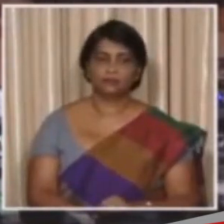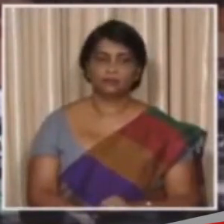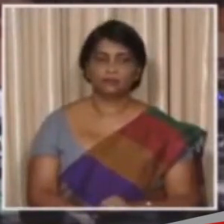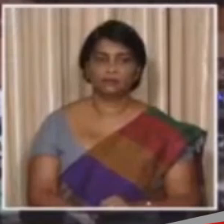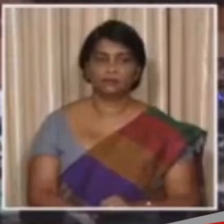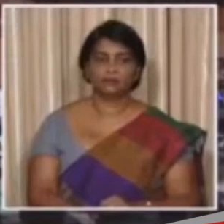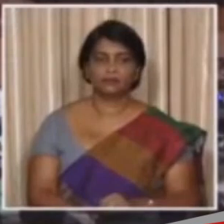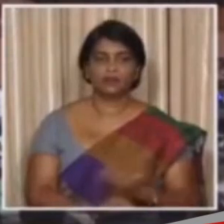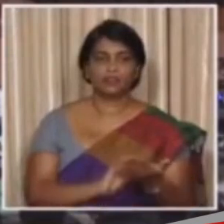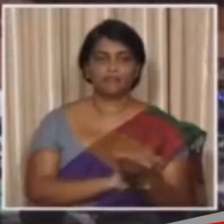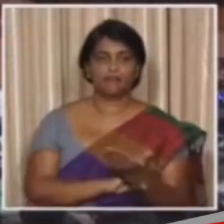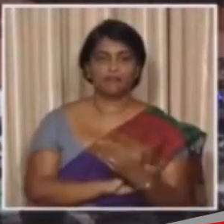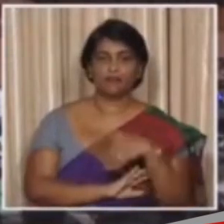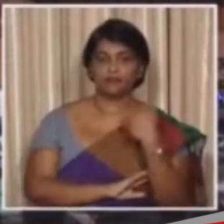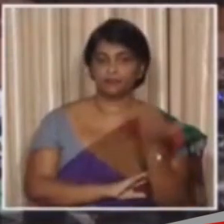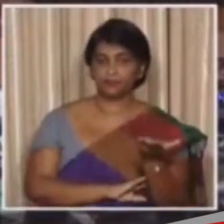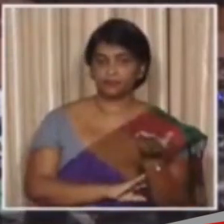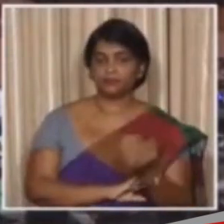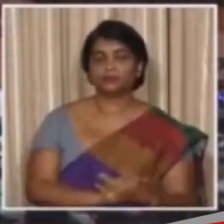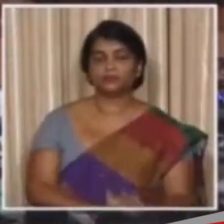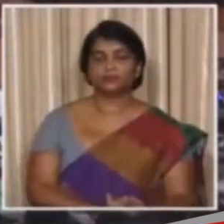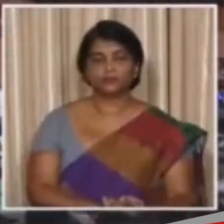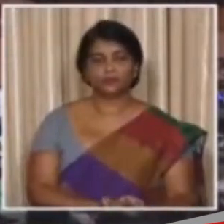Mage wangga tep atep.